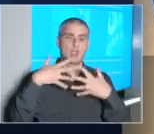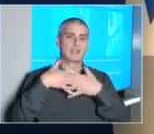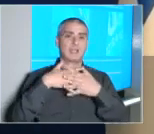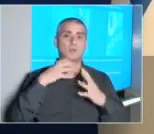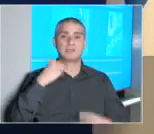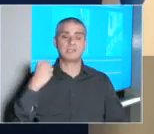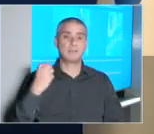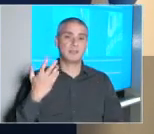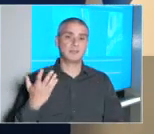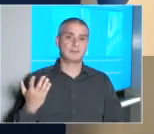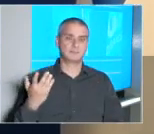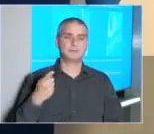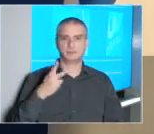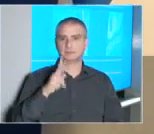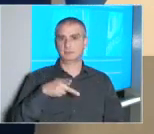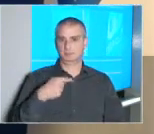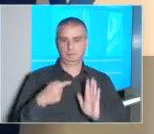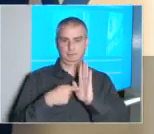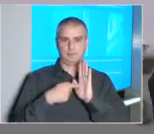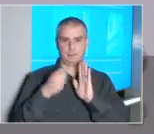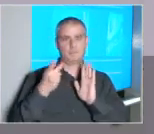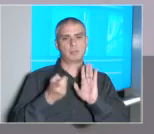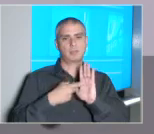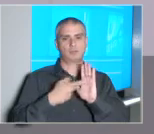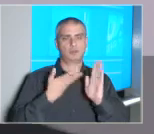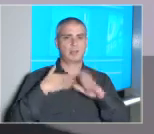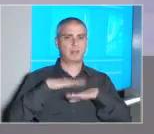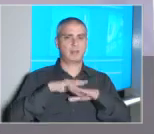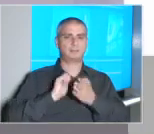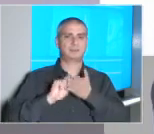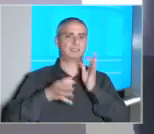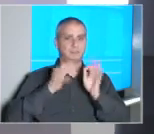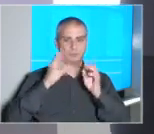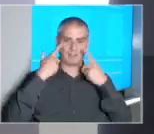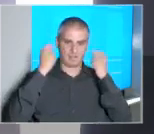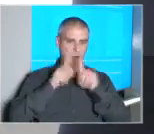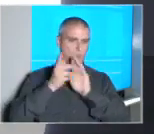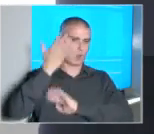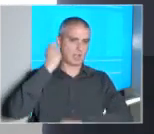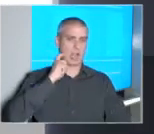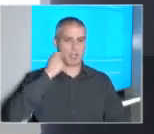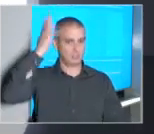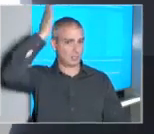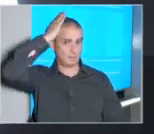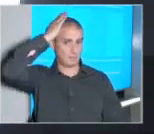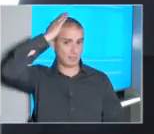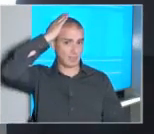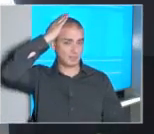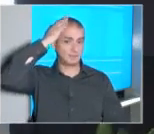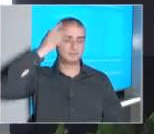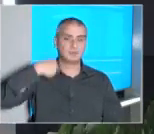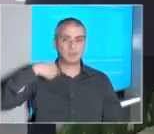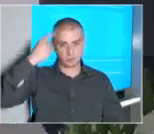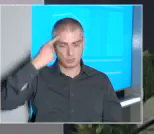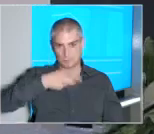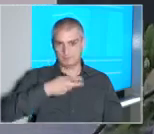מפלגות הימין. יש לזה איזושהי סיבה, הם כמובן דרשו את תיקי המשפטים והחינוך בדיוק כמו שהיה לאילת שקד ונפתלי בנט. אנחנו